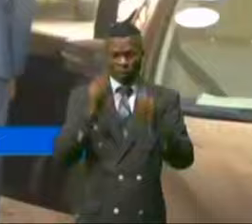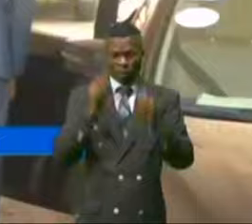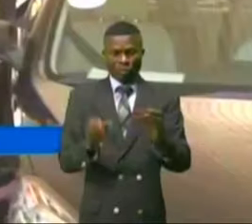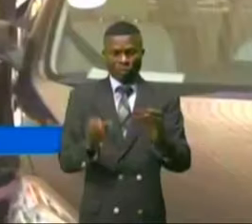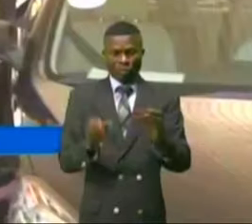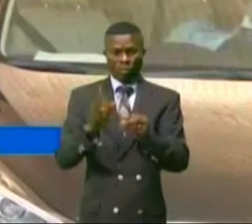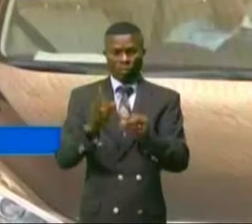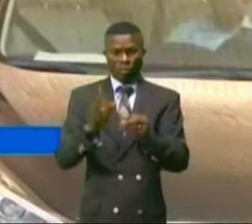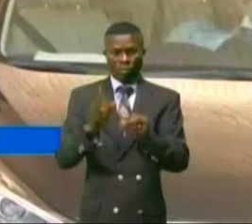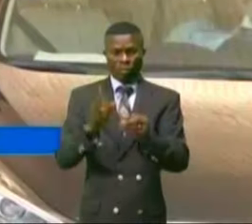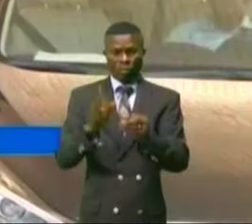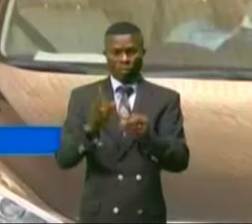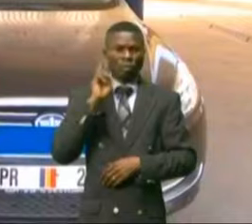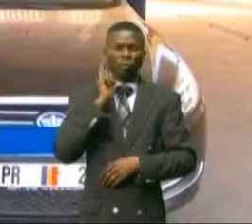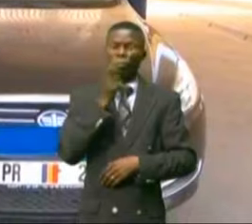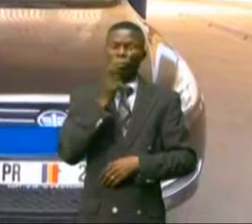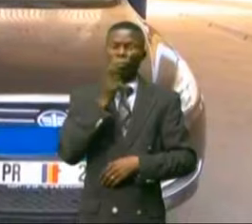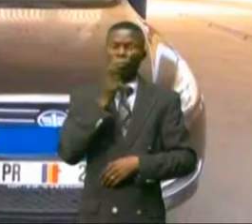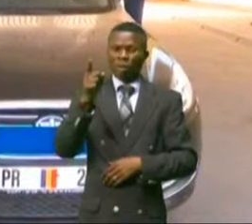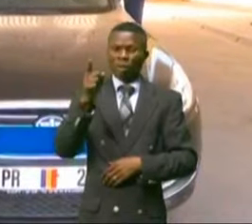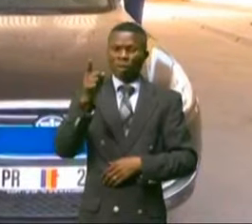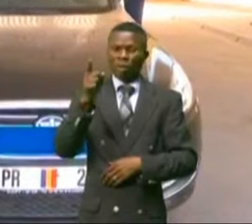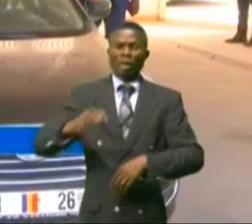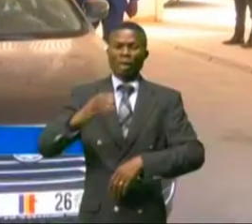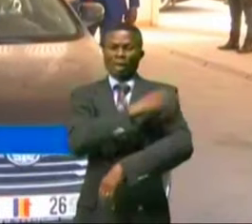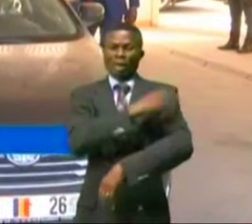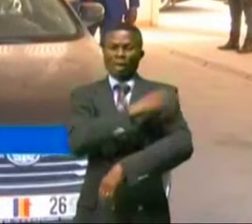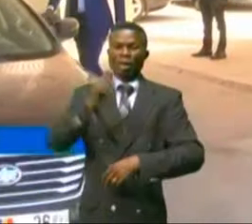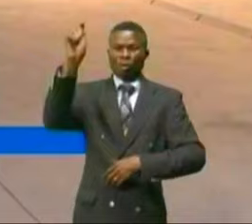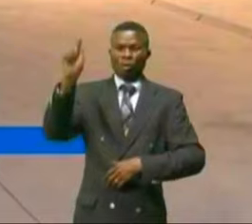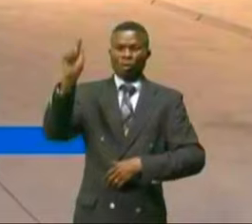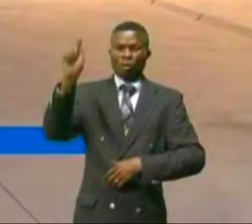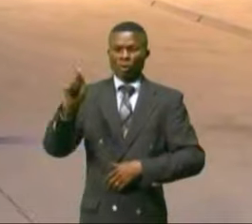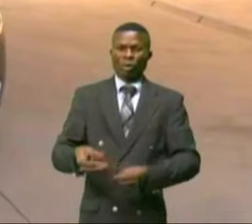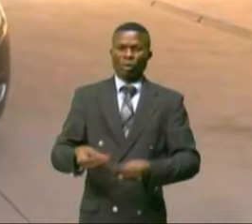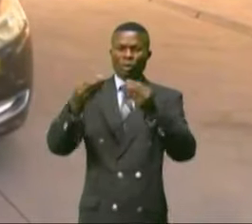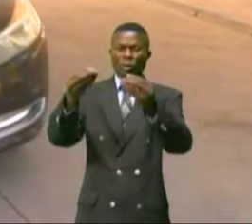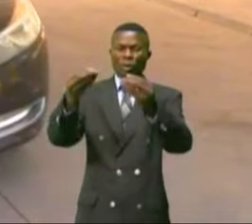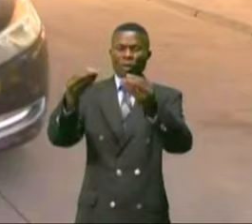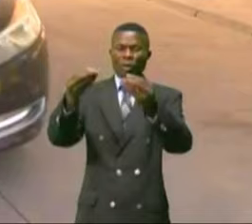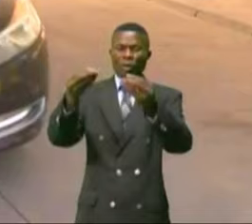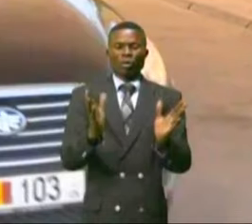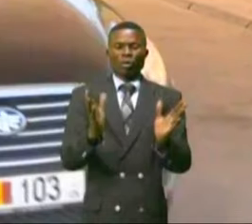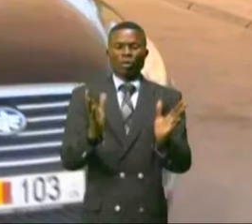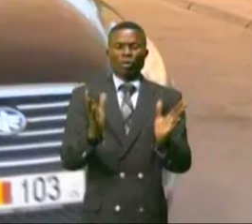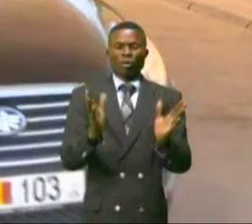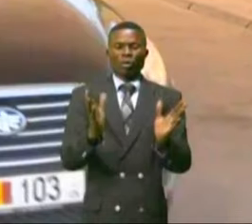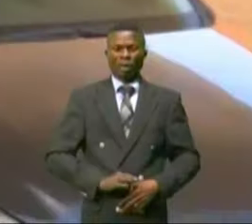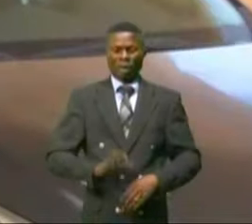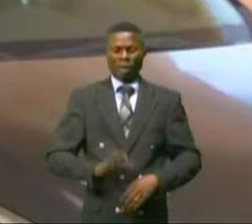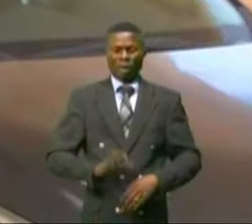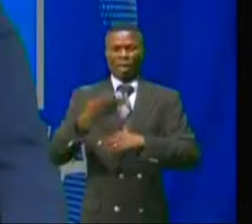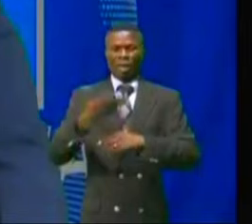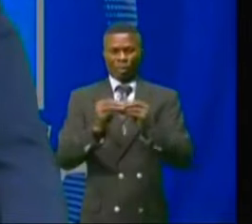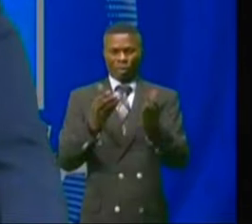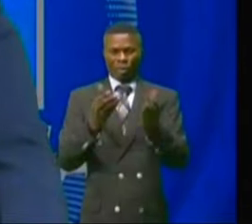de ce jeudi à l'hôtel Radisson en N'Djamena seront soumises aux facilitateurs aussitôt après.